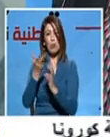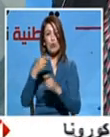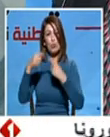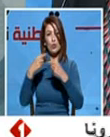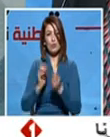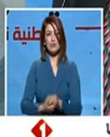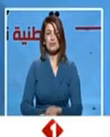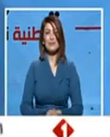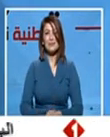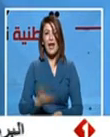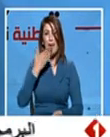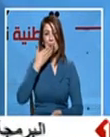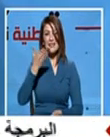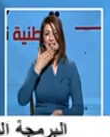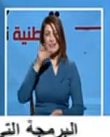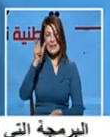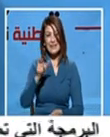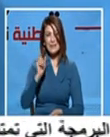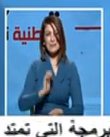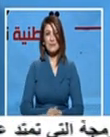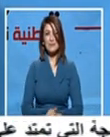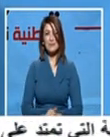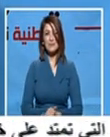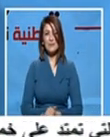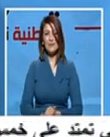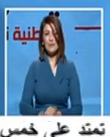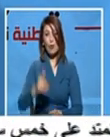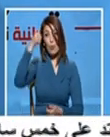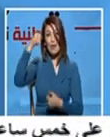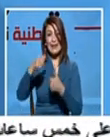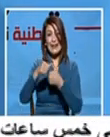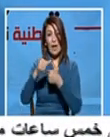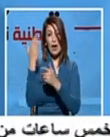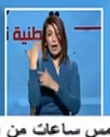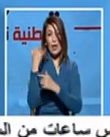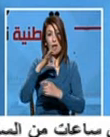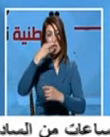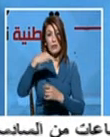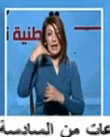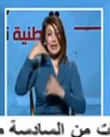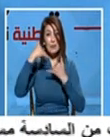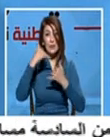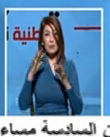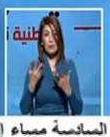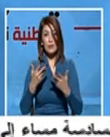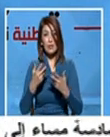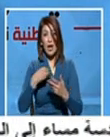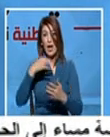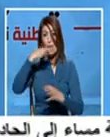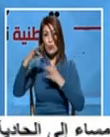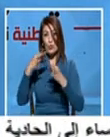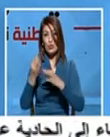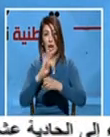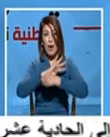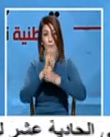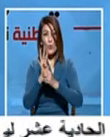شكرا عواطف، موضوع نتفكر وقت كلمتني قلت لك انا راني مستيق في كوفيد، راهي